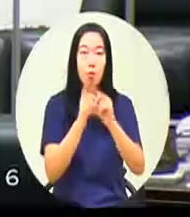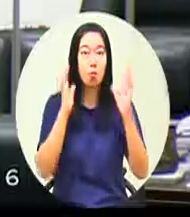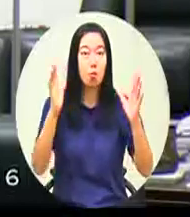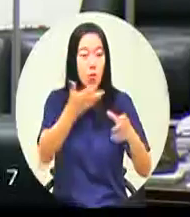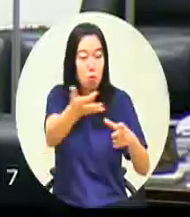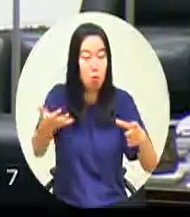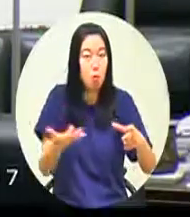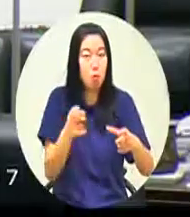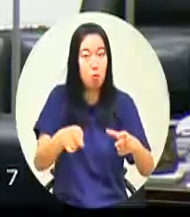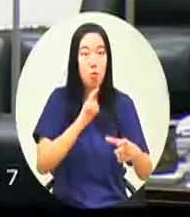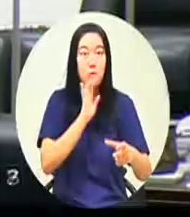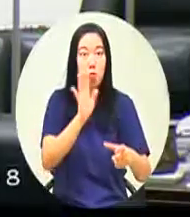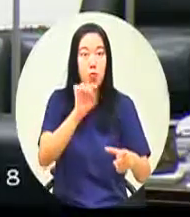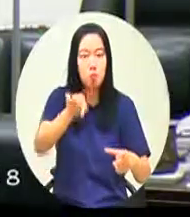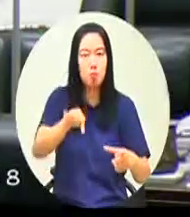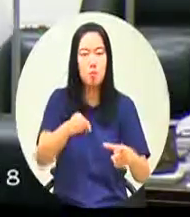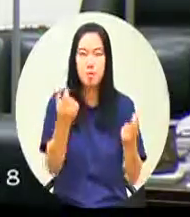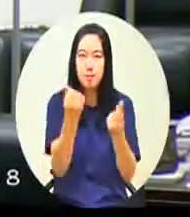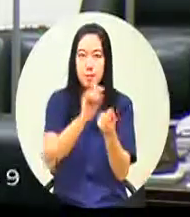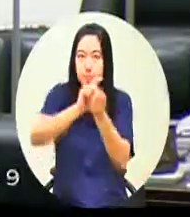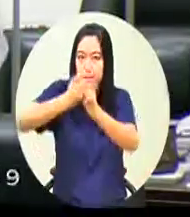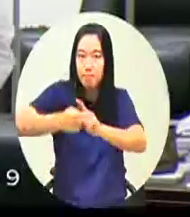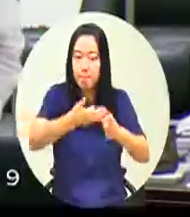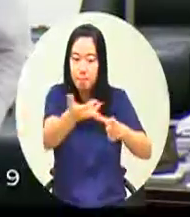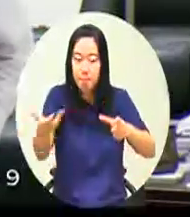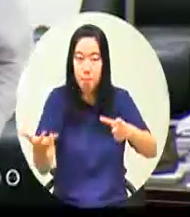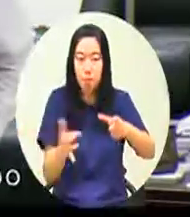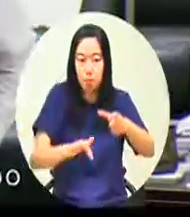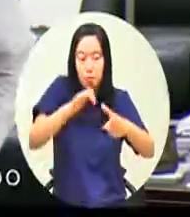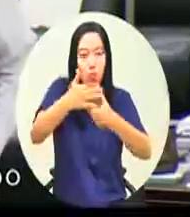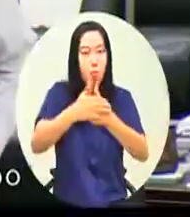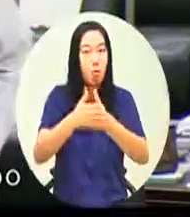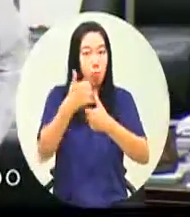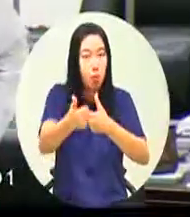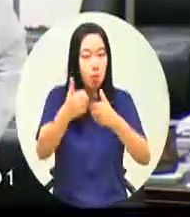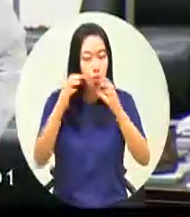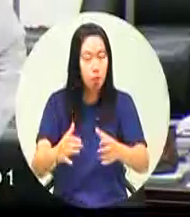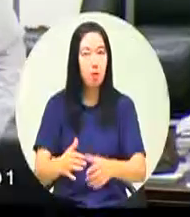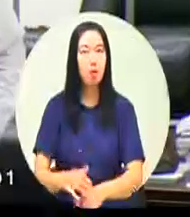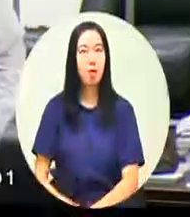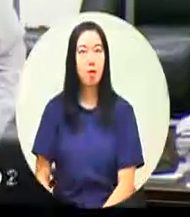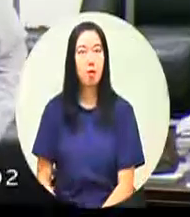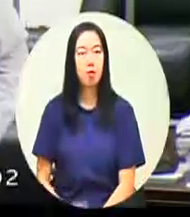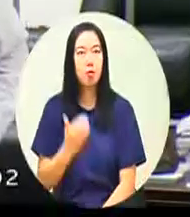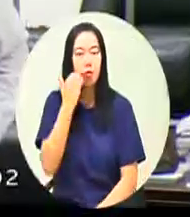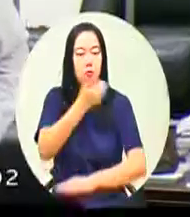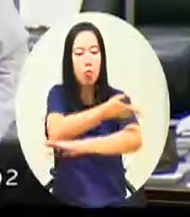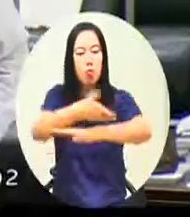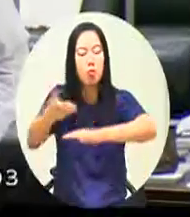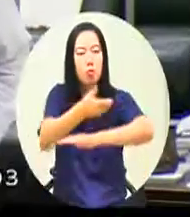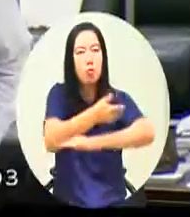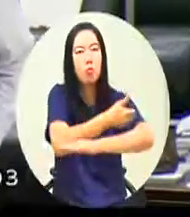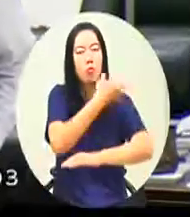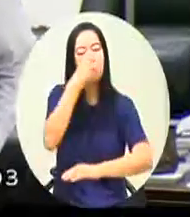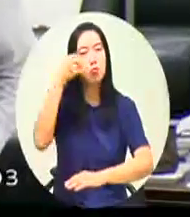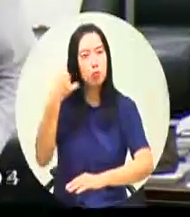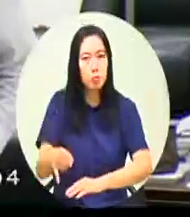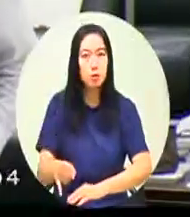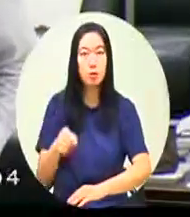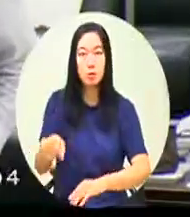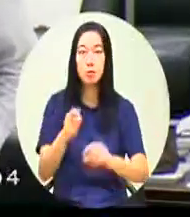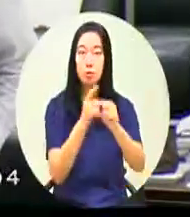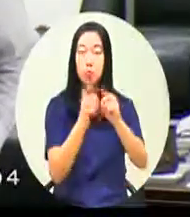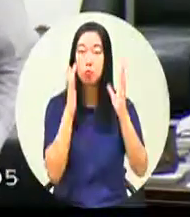个很好的滞洪池。但是呢，我们如果数据是这种方式的话，局长，中政府